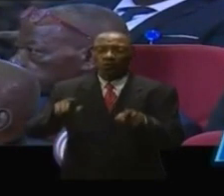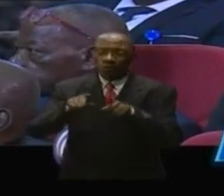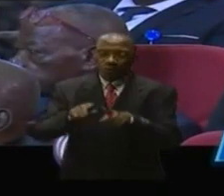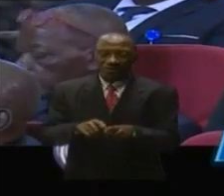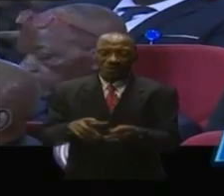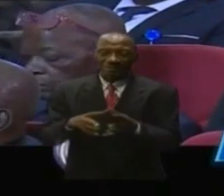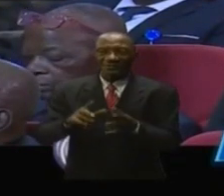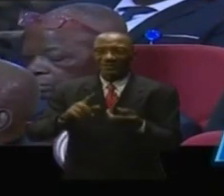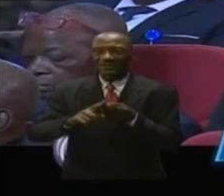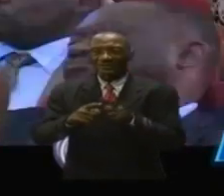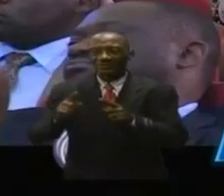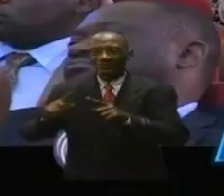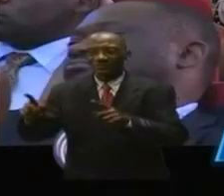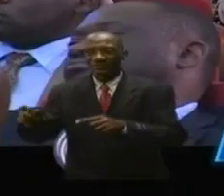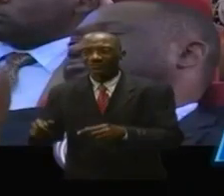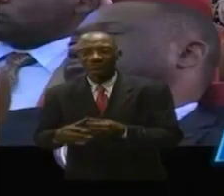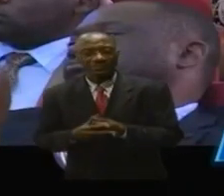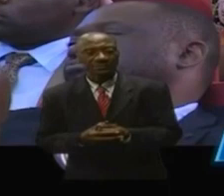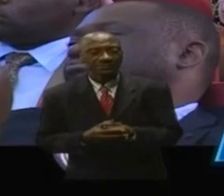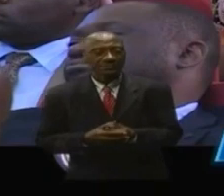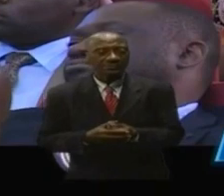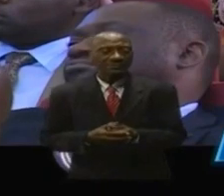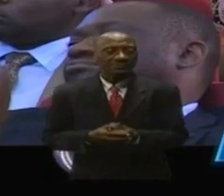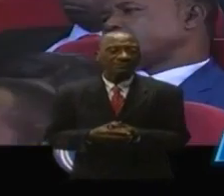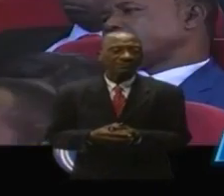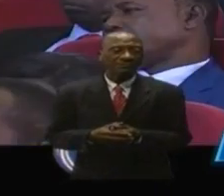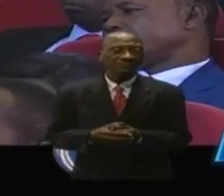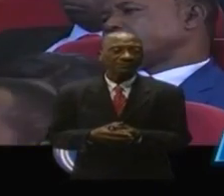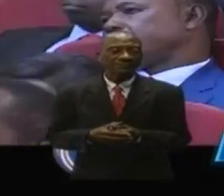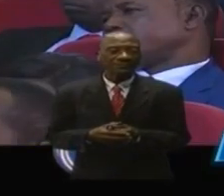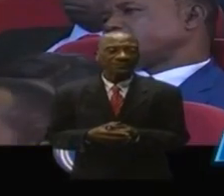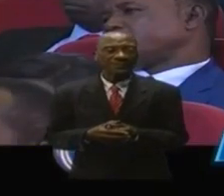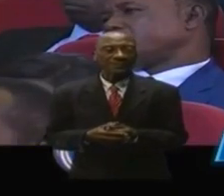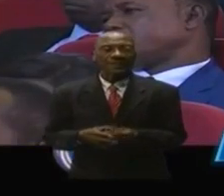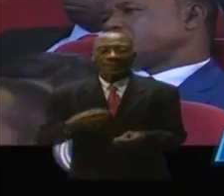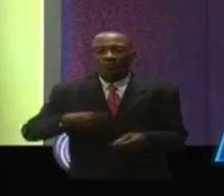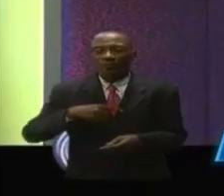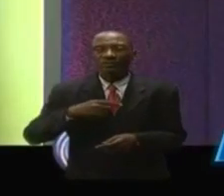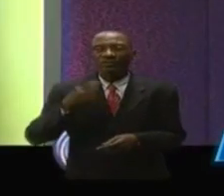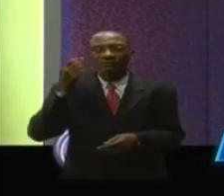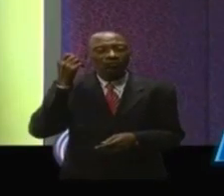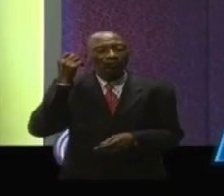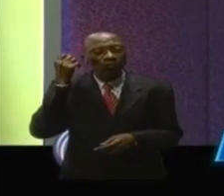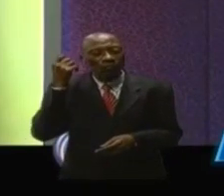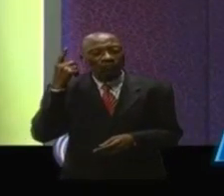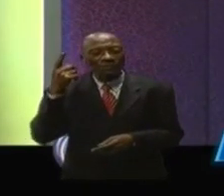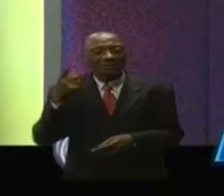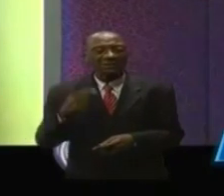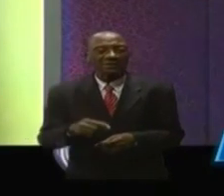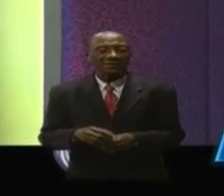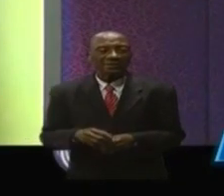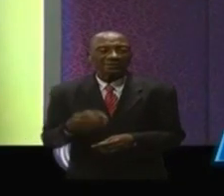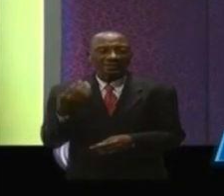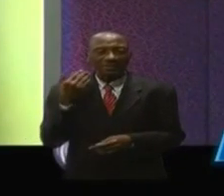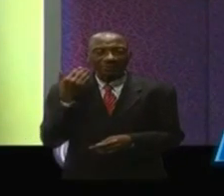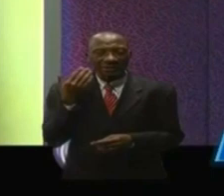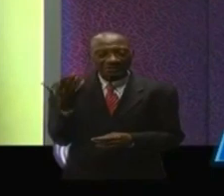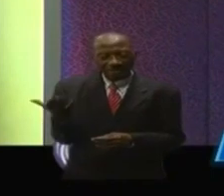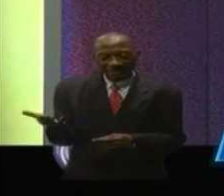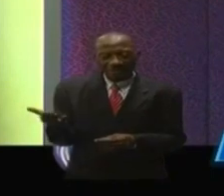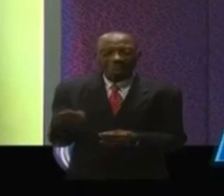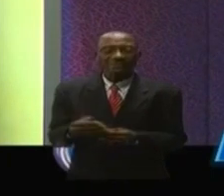Nous avions compris qu'il y avait un gap dans le plan de mise en œuvre du PEV de routine de 21 millions de